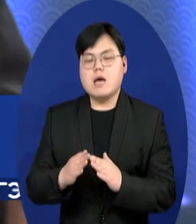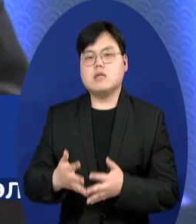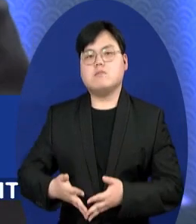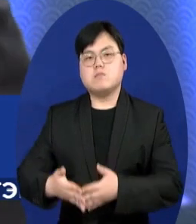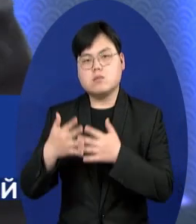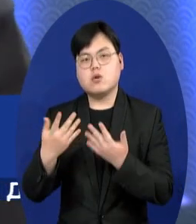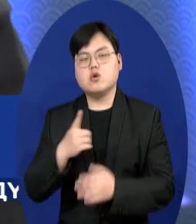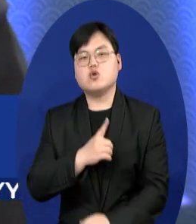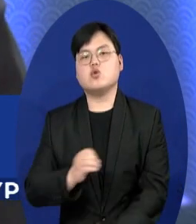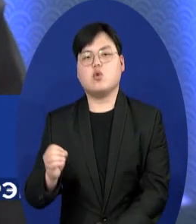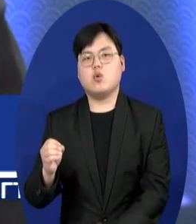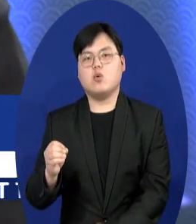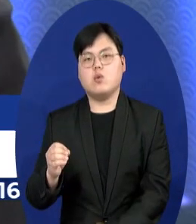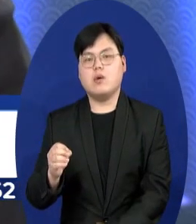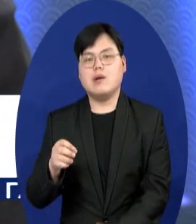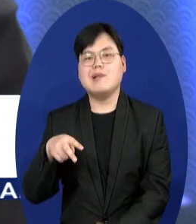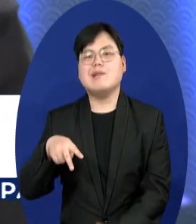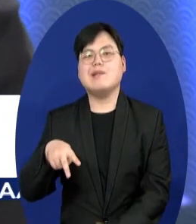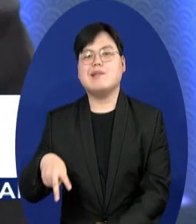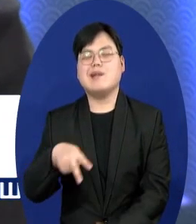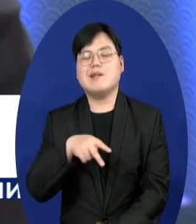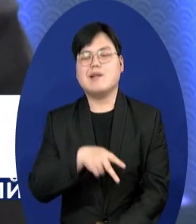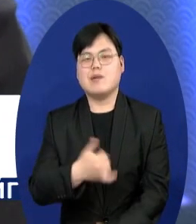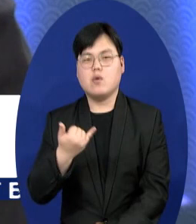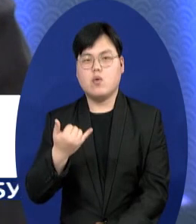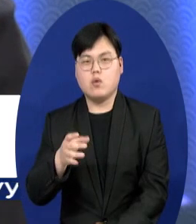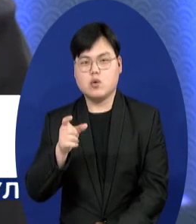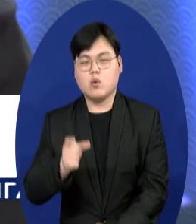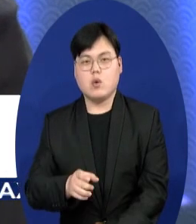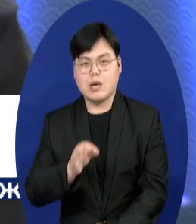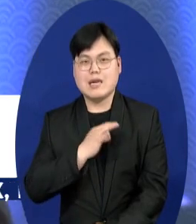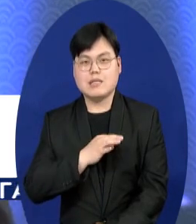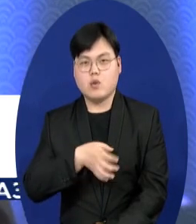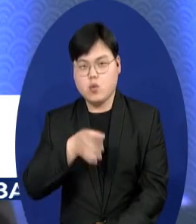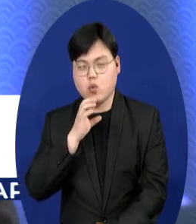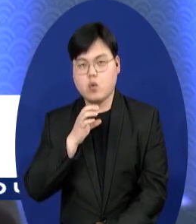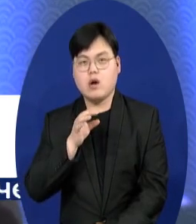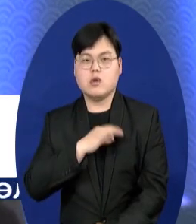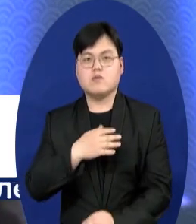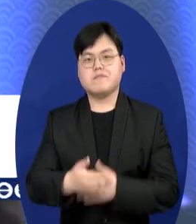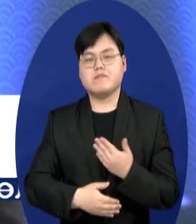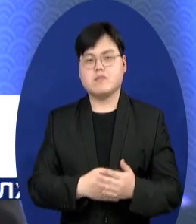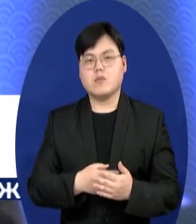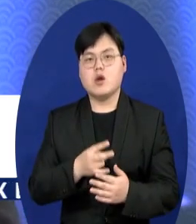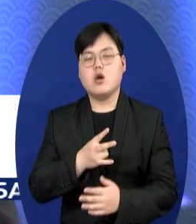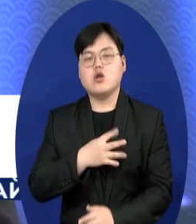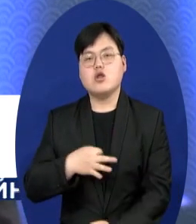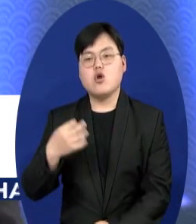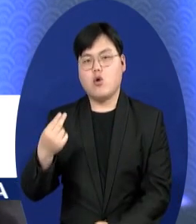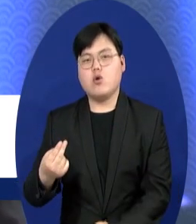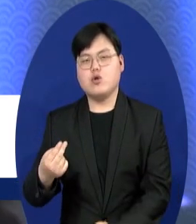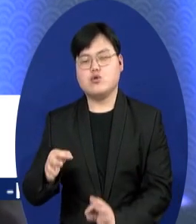бол 110 одоо литр усыг бол хүн бол хэрэглэж байна хоногт. Харин бид нар нөөсийг зөв зохистой яаж